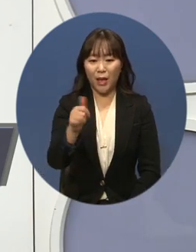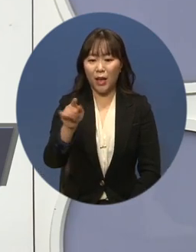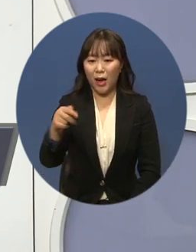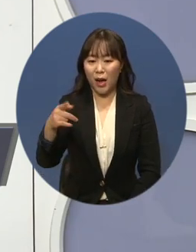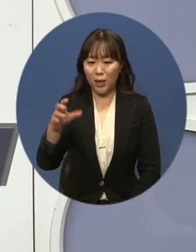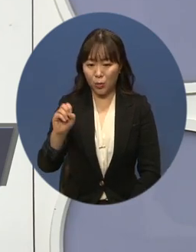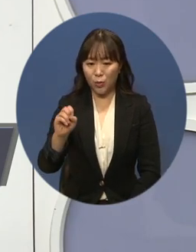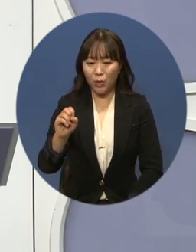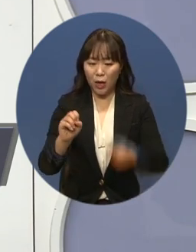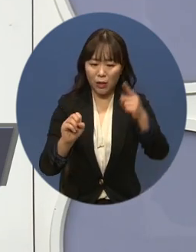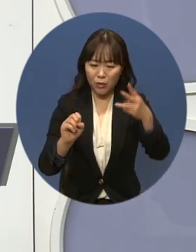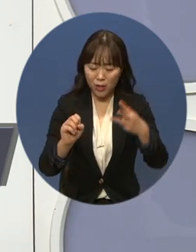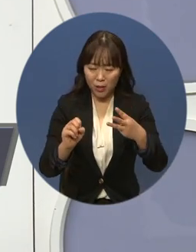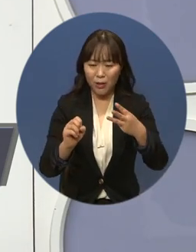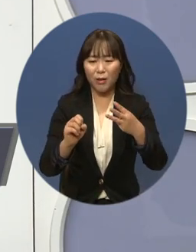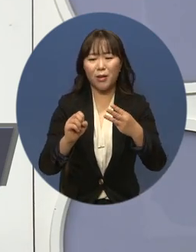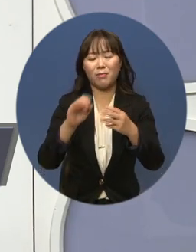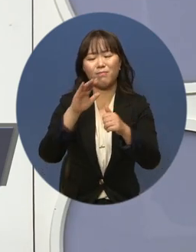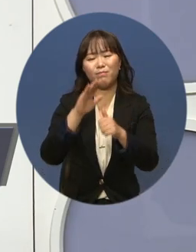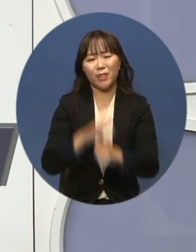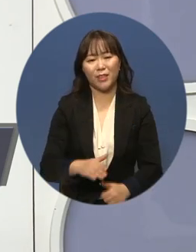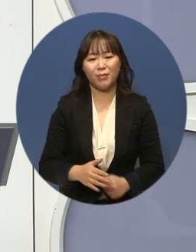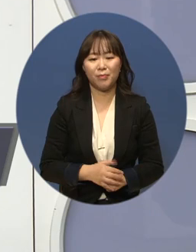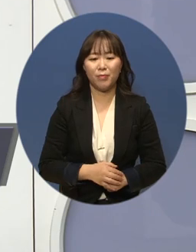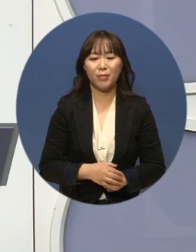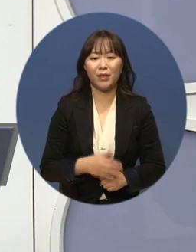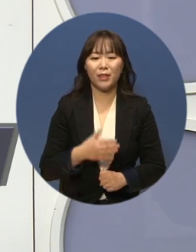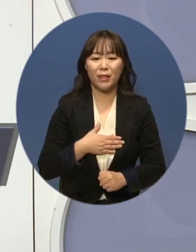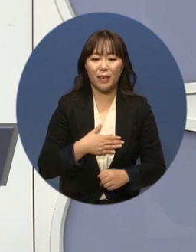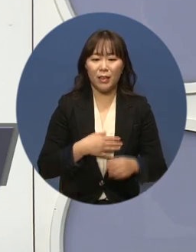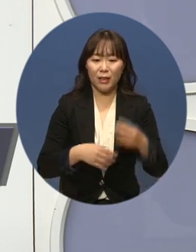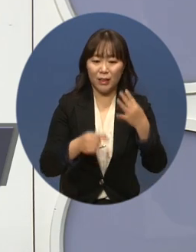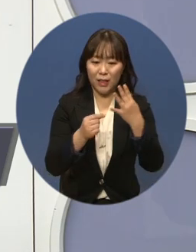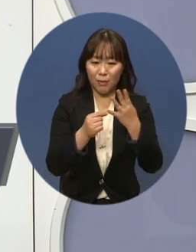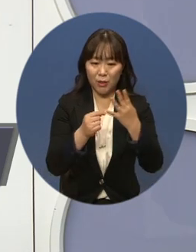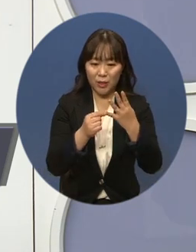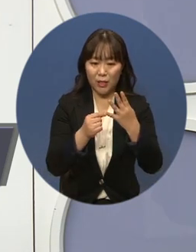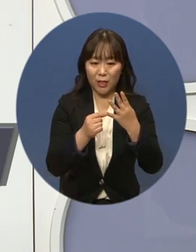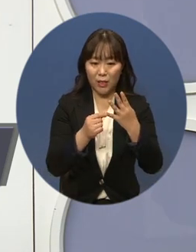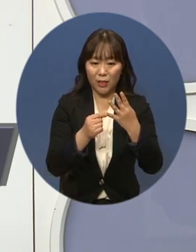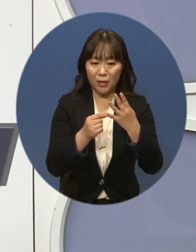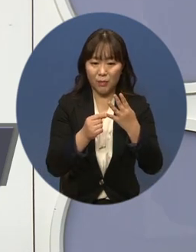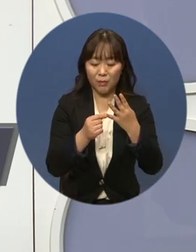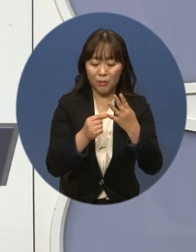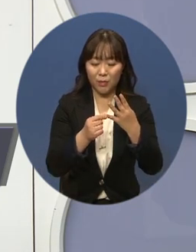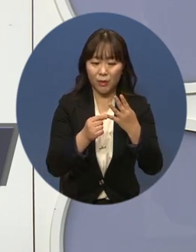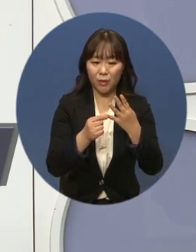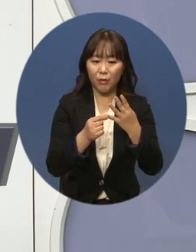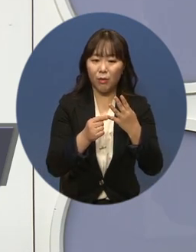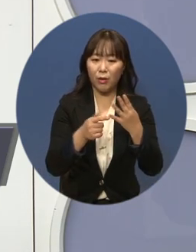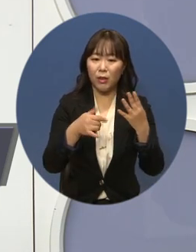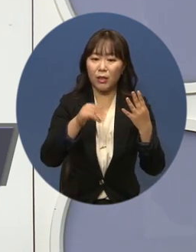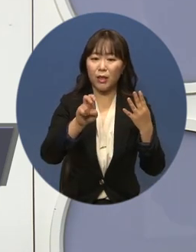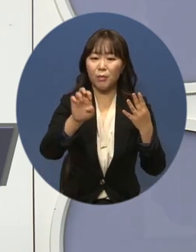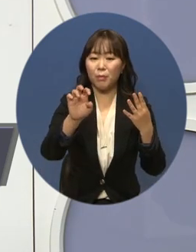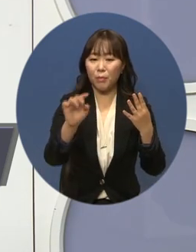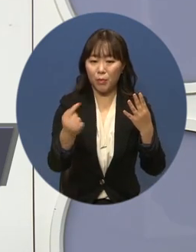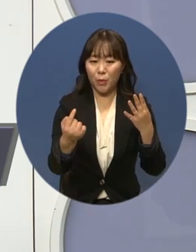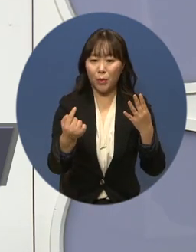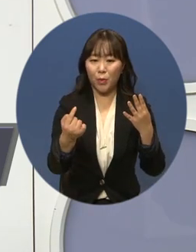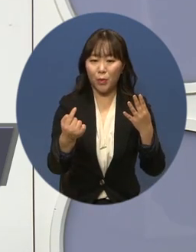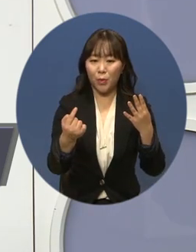하동남해에서 세 번을 낙선을 하고요. 이제 제가 네 번째 이제 당의 요청, 당의 그렇게